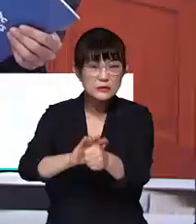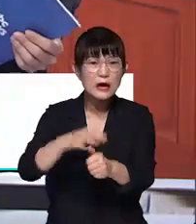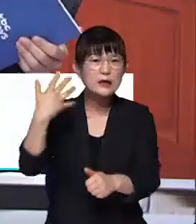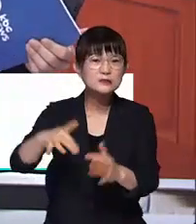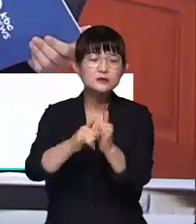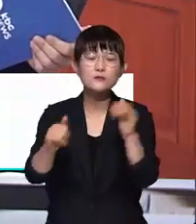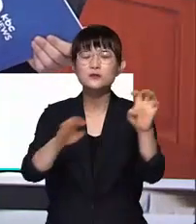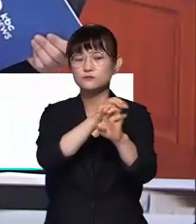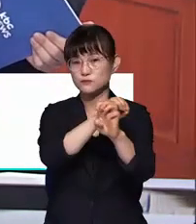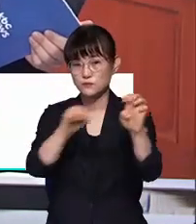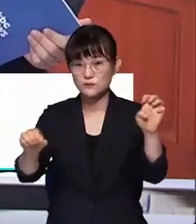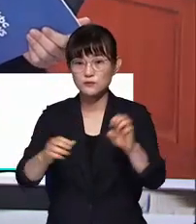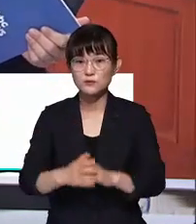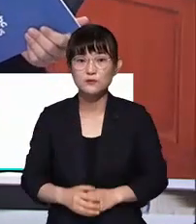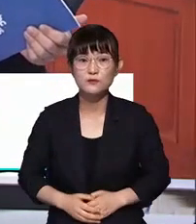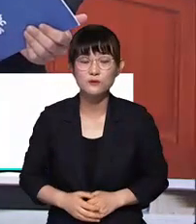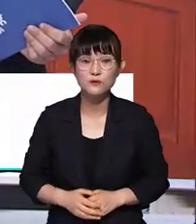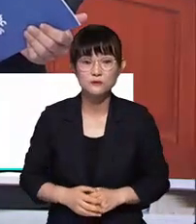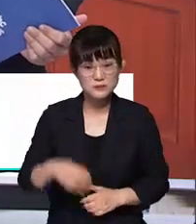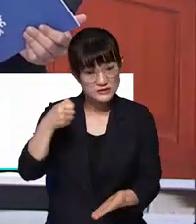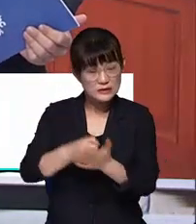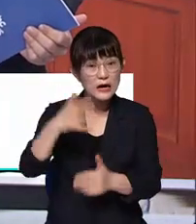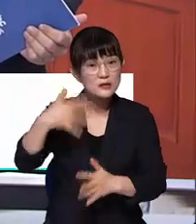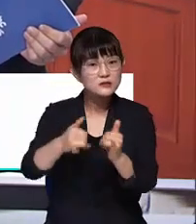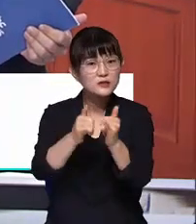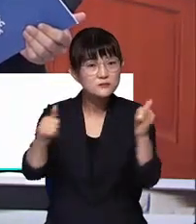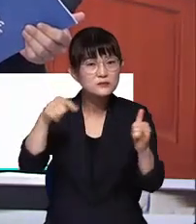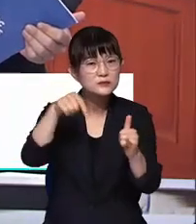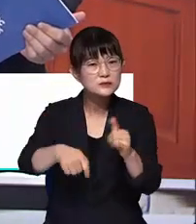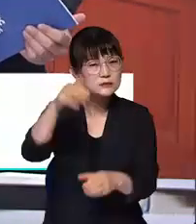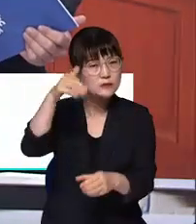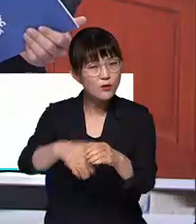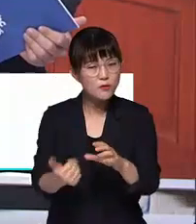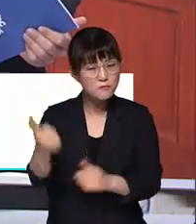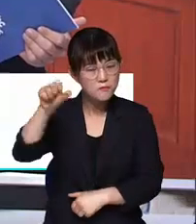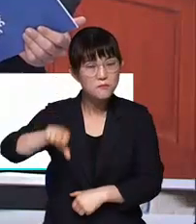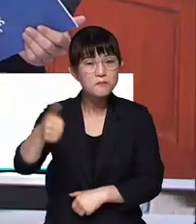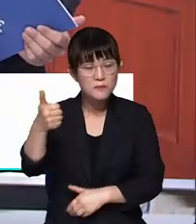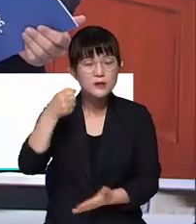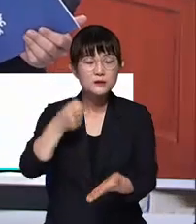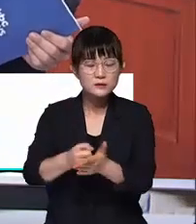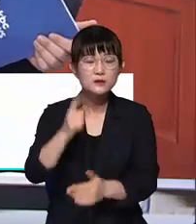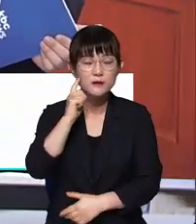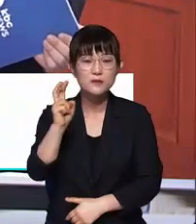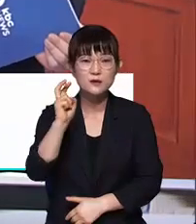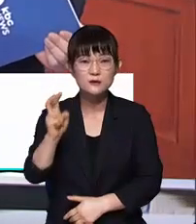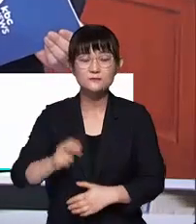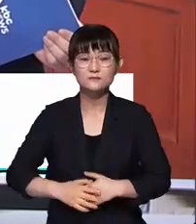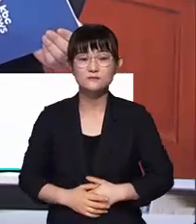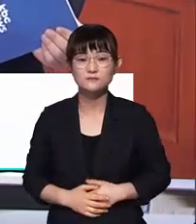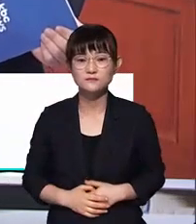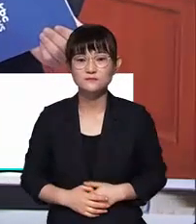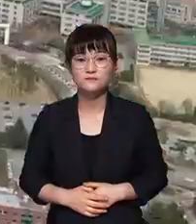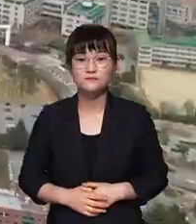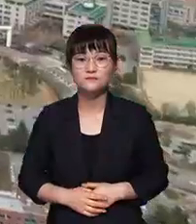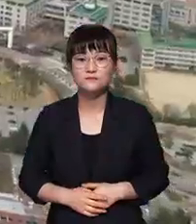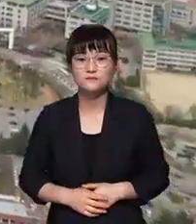했는데요. 부동층 표심 공략이 향후 선거 전에 관건이 될 전망입니다. 이상환 기자입니다.